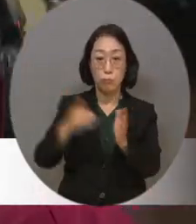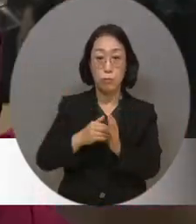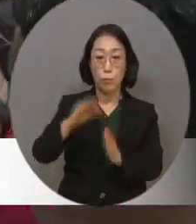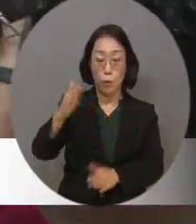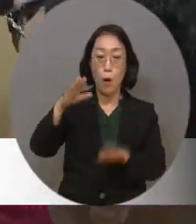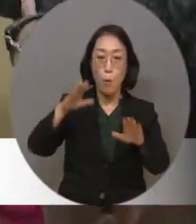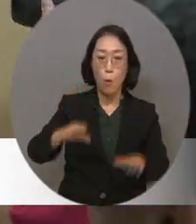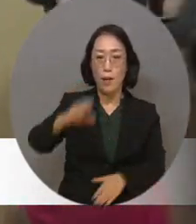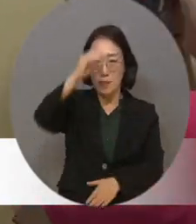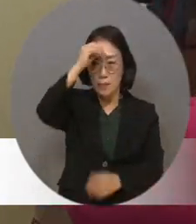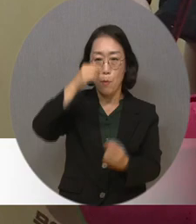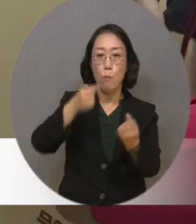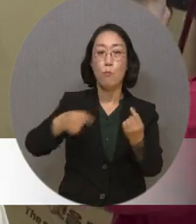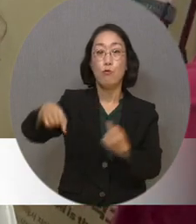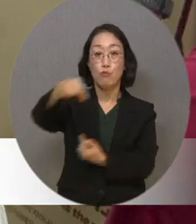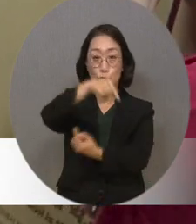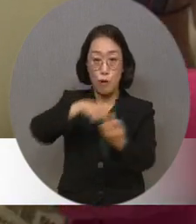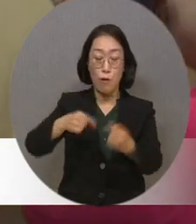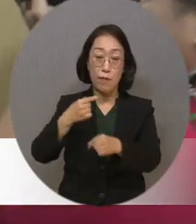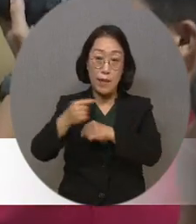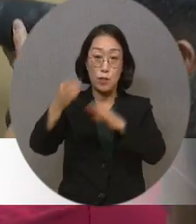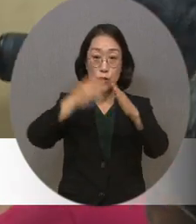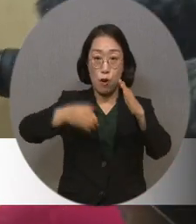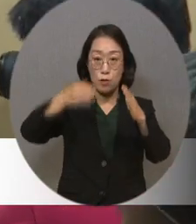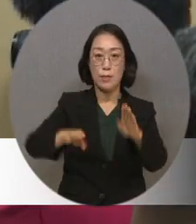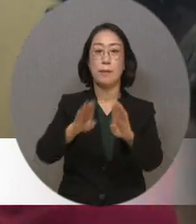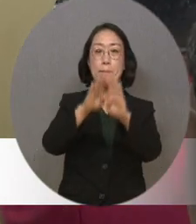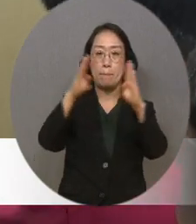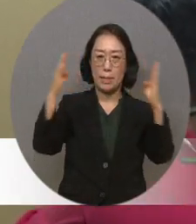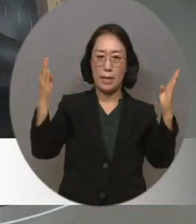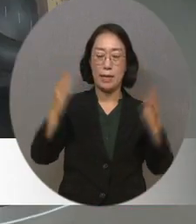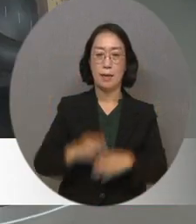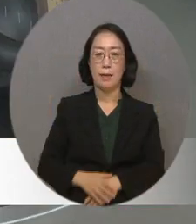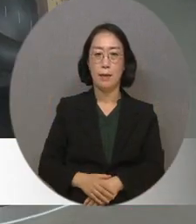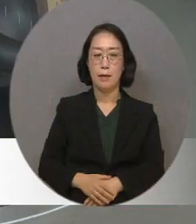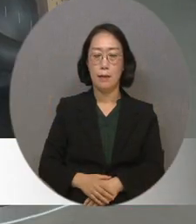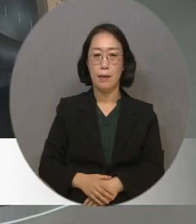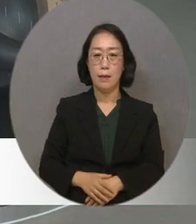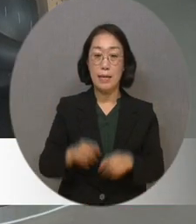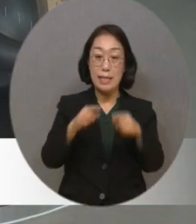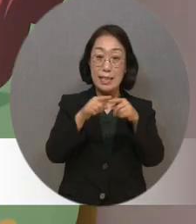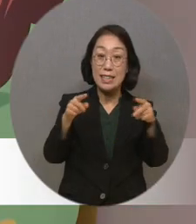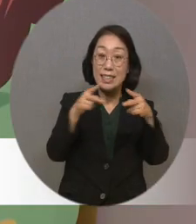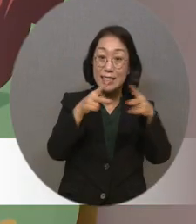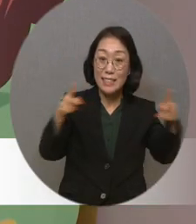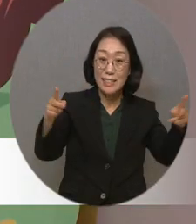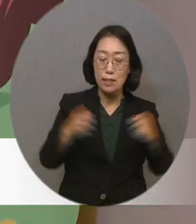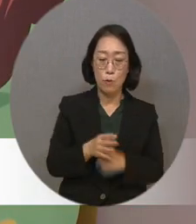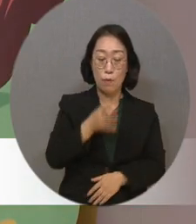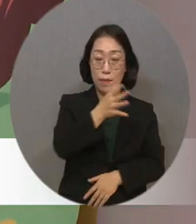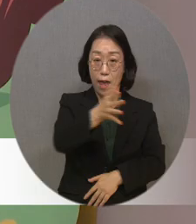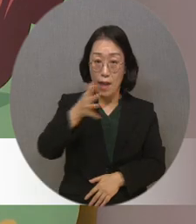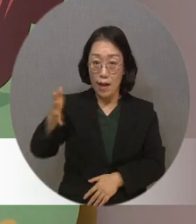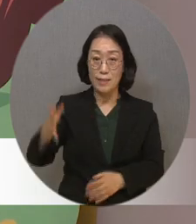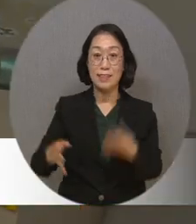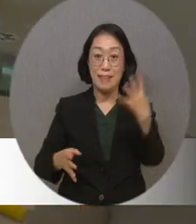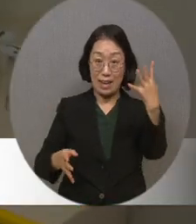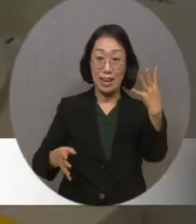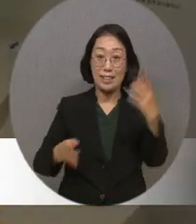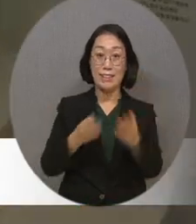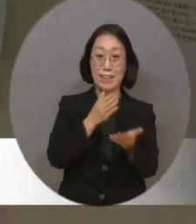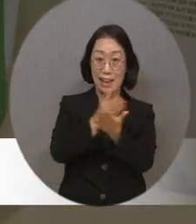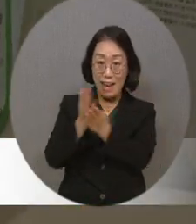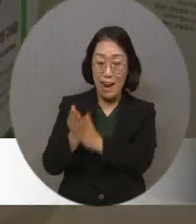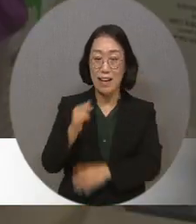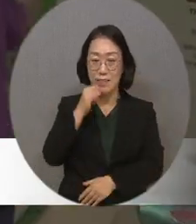올해 시범운영을 거쳐 내년부터 정식 운영됩니다. 지상 2층 규모 4가지 테마로 구축된 과학관은